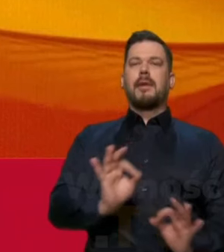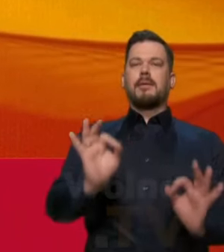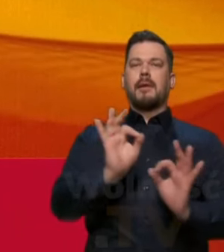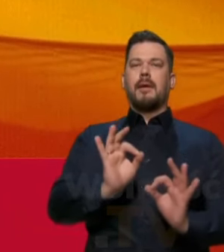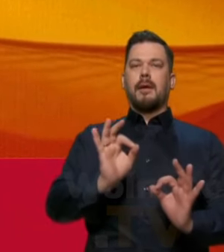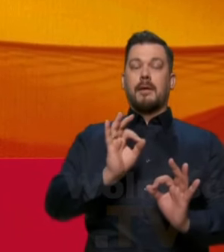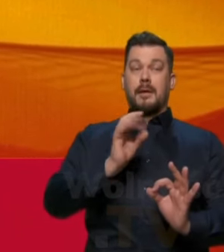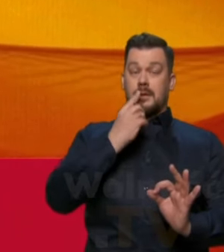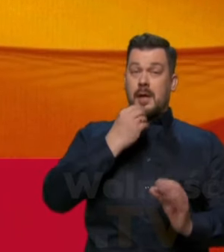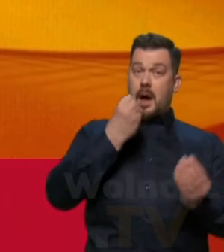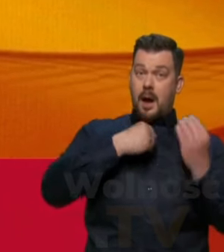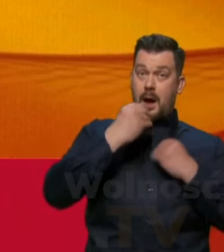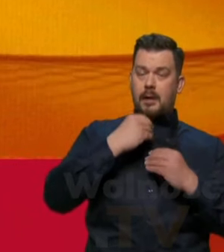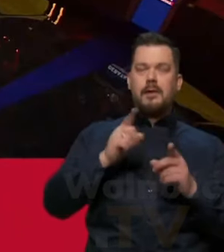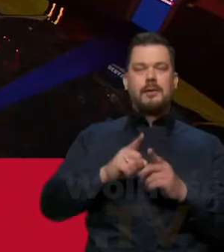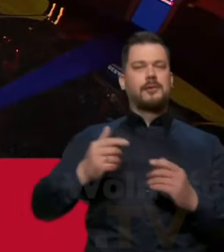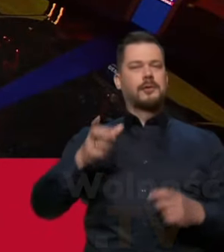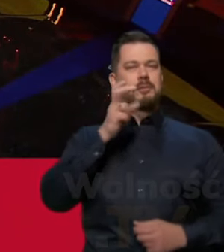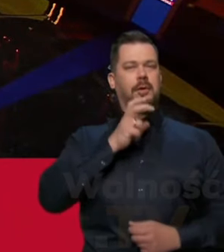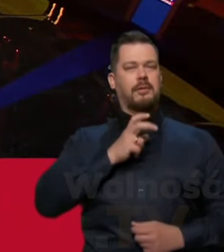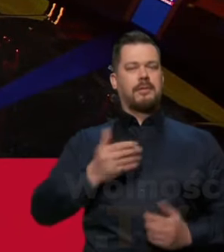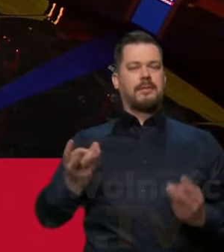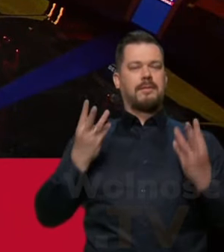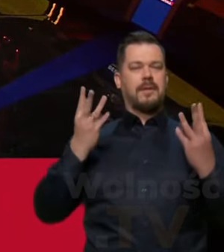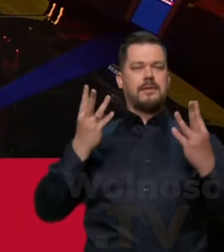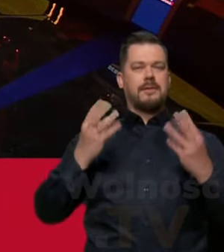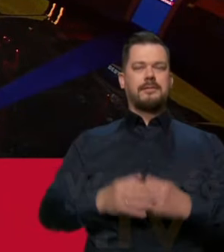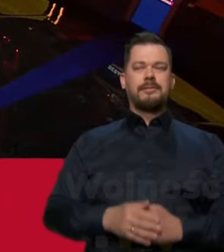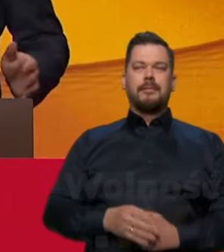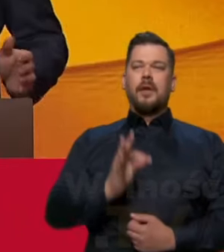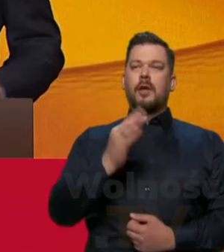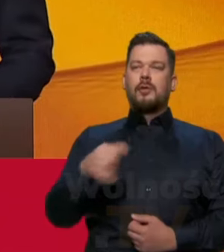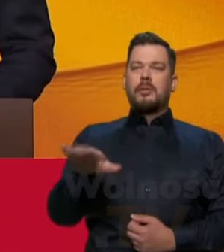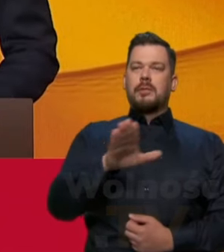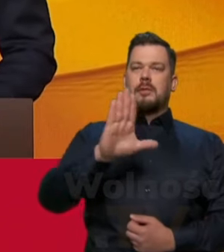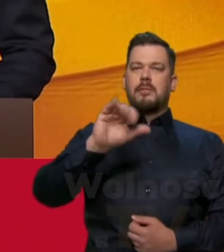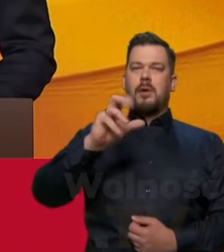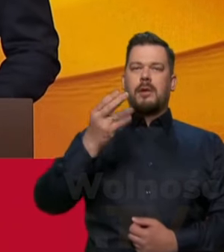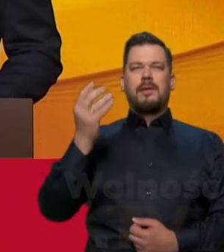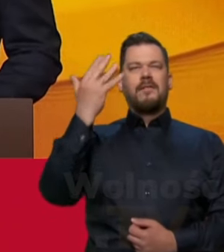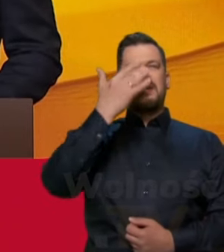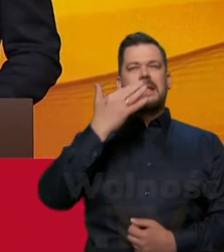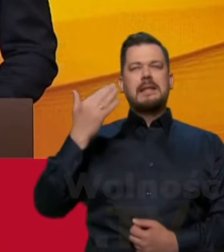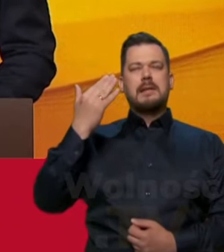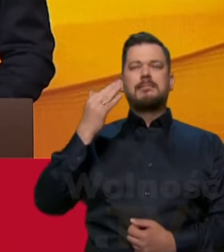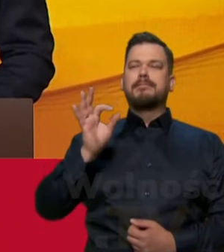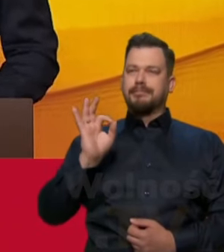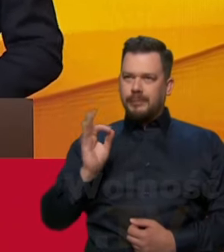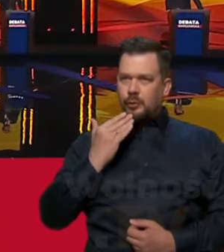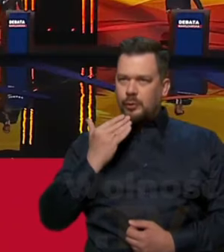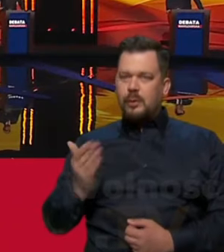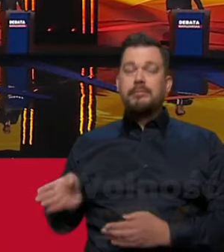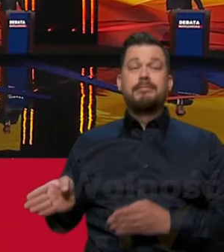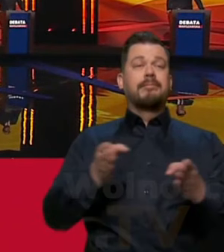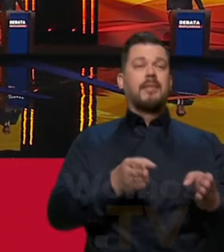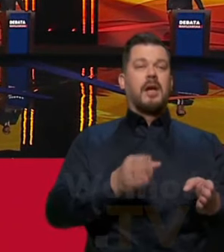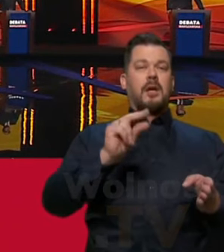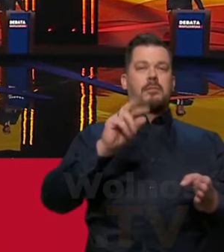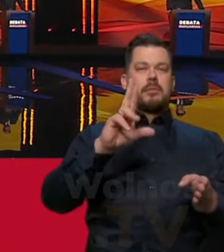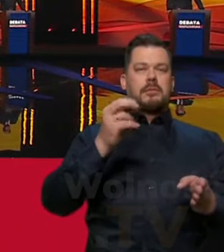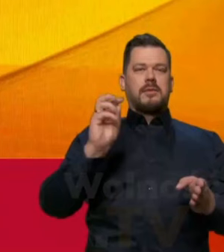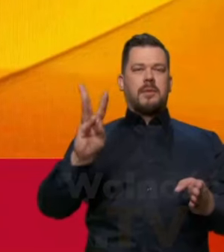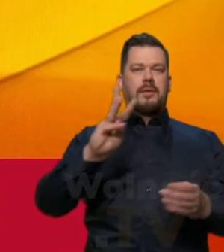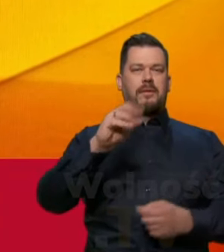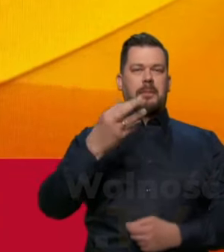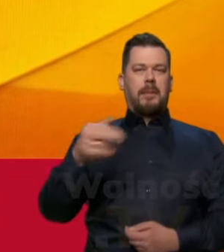bo zdrowe odżywianie również jest bardzo istotne. Była to wizja Tobiasza Bocheńskiego. Jako drugi na pytanie odpowie Przemysław Wipler.